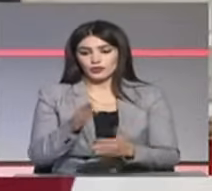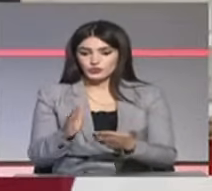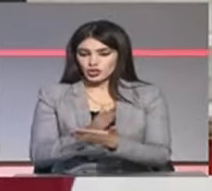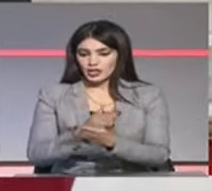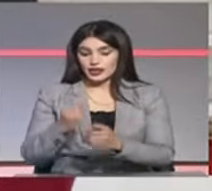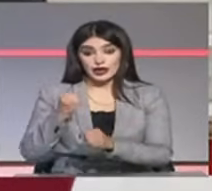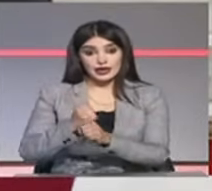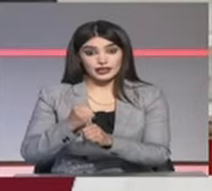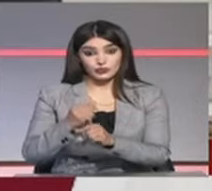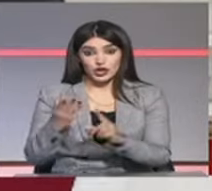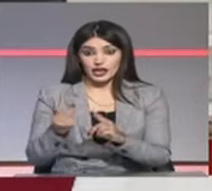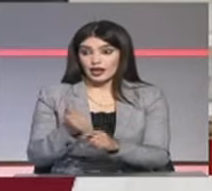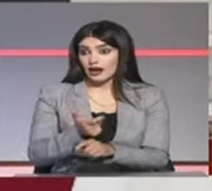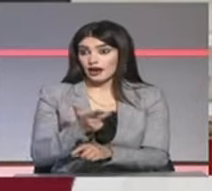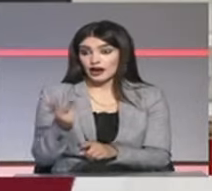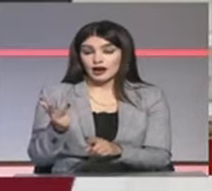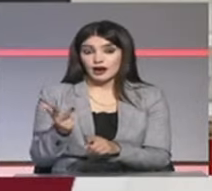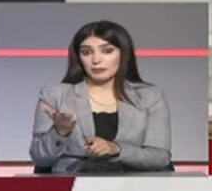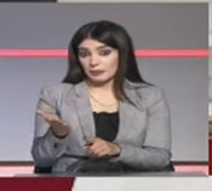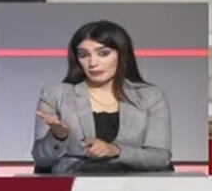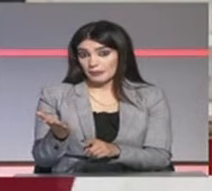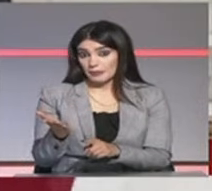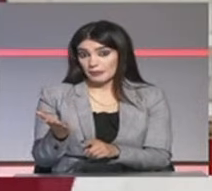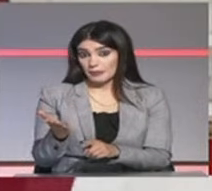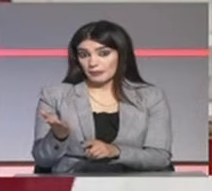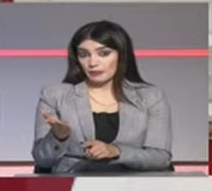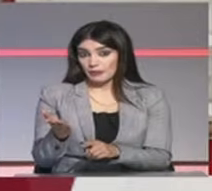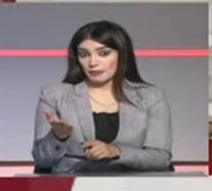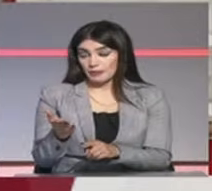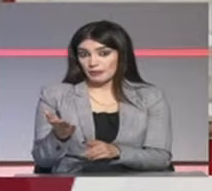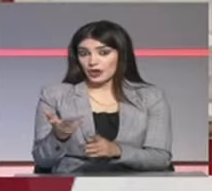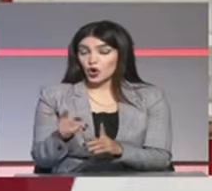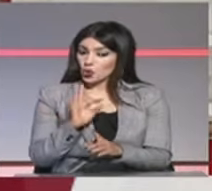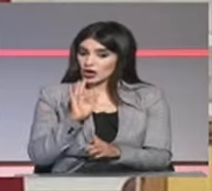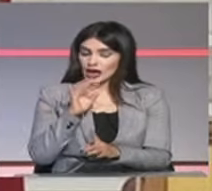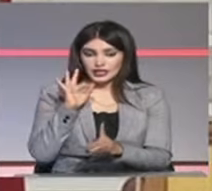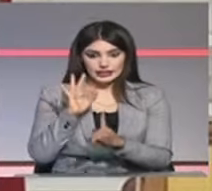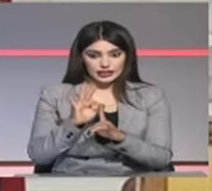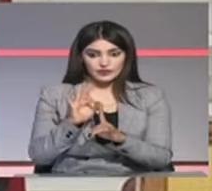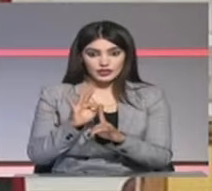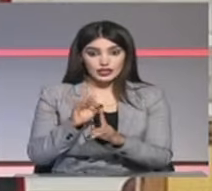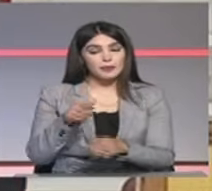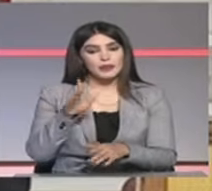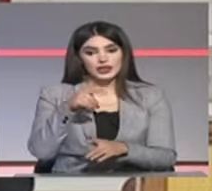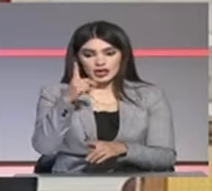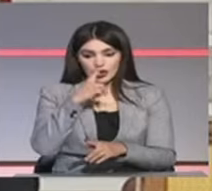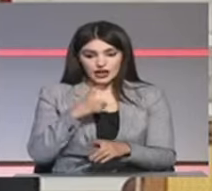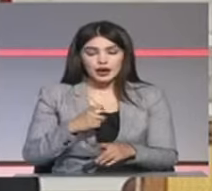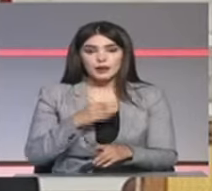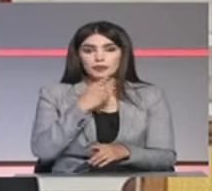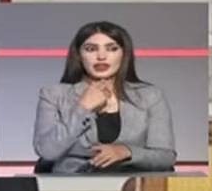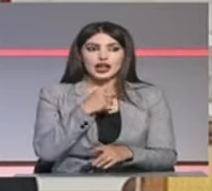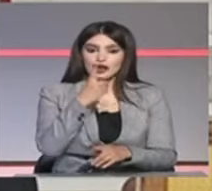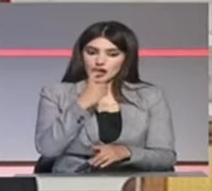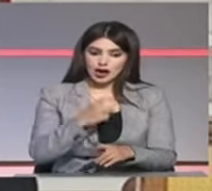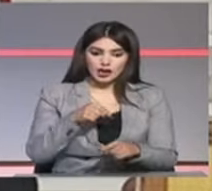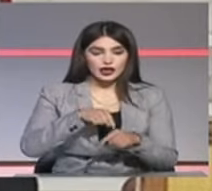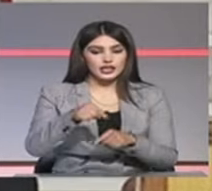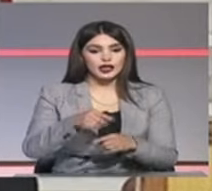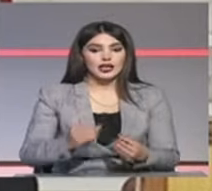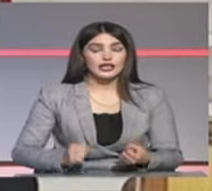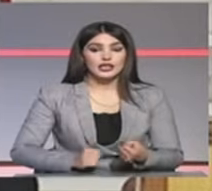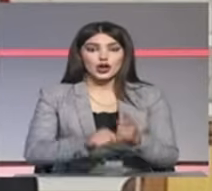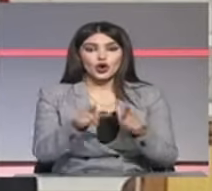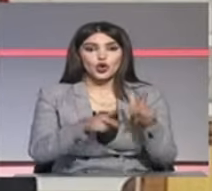على ارقام على ارقام بشان قوله ان يتبرعوا ثلاثه ونهار